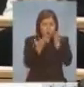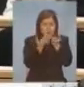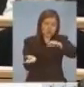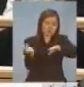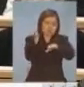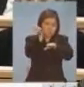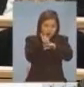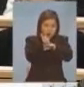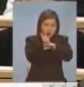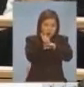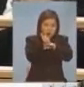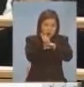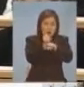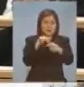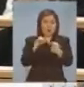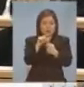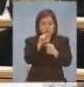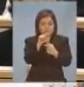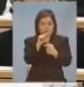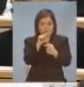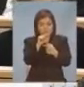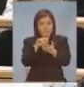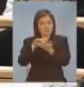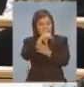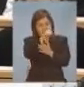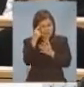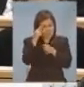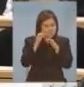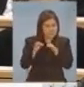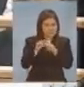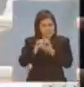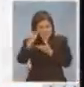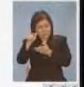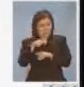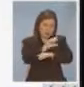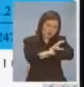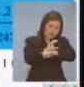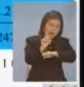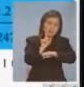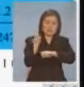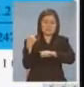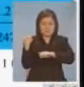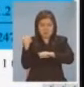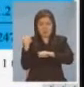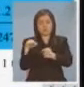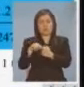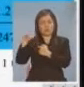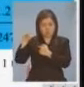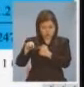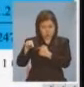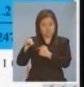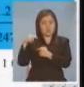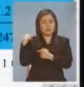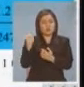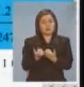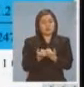จะมีโอกาสไปแชร์สัดส่วนกับเครื่องบินหรือว่าโลคอสแอร์ไลน์สายการบินต้นทุนต่ำทันทีเ